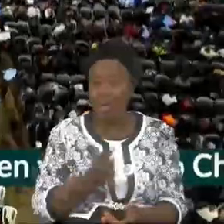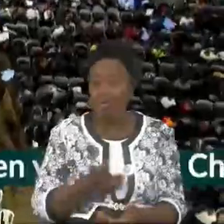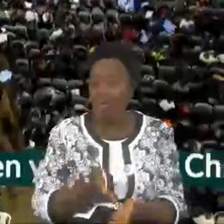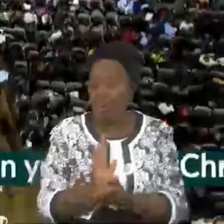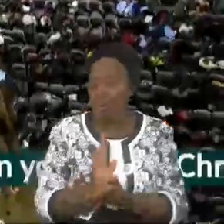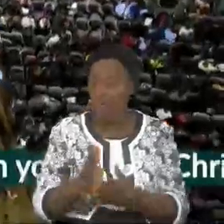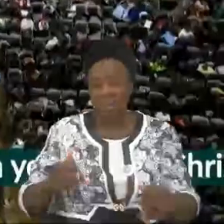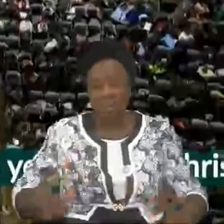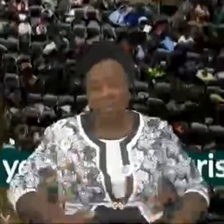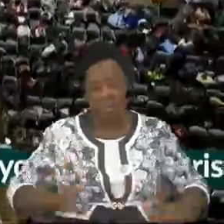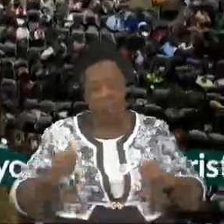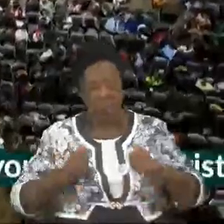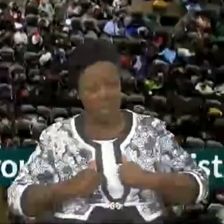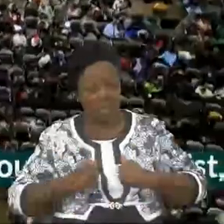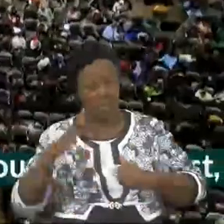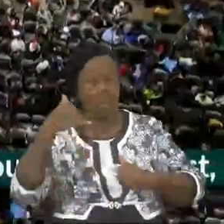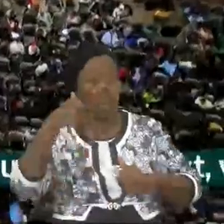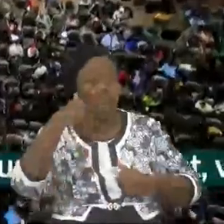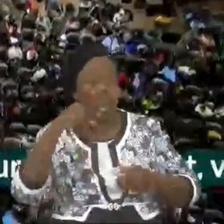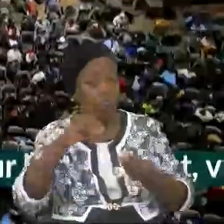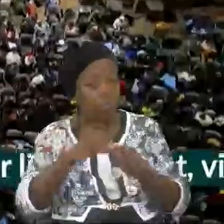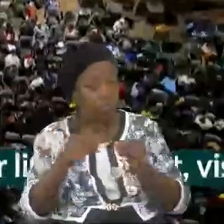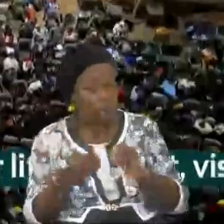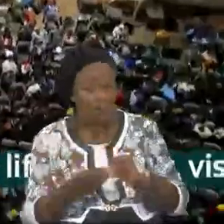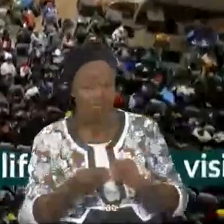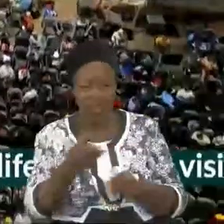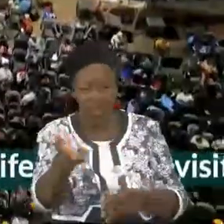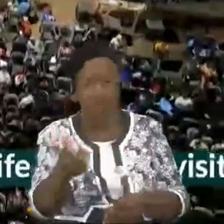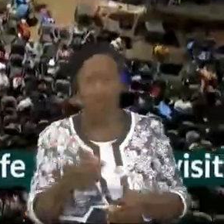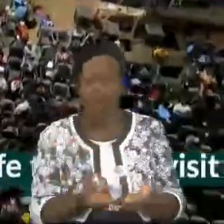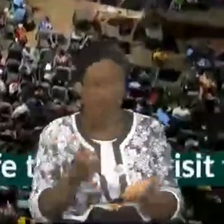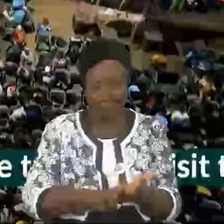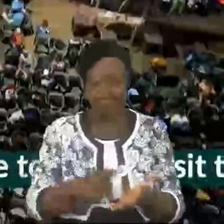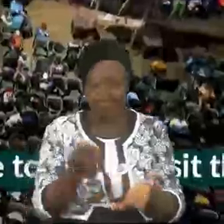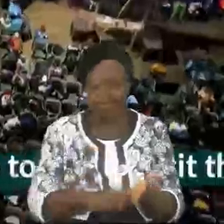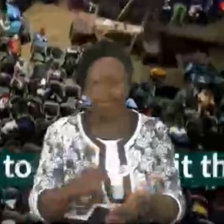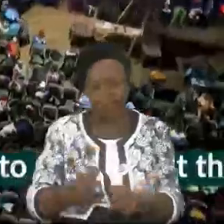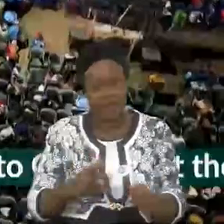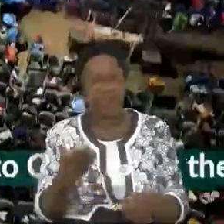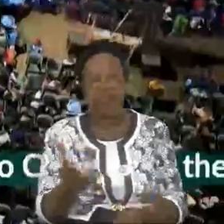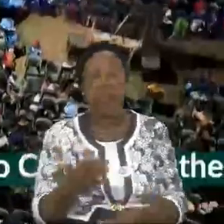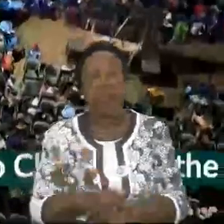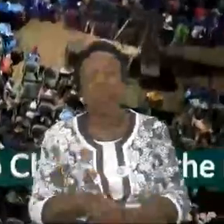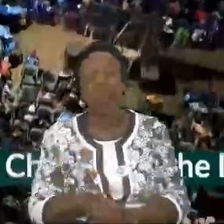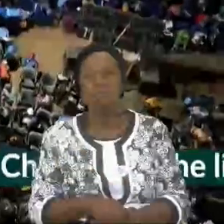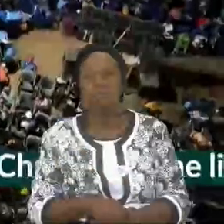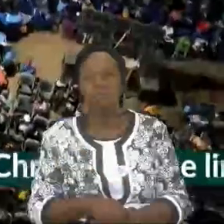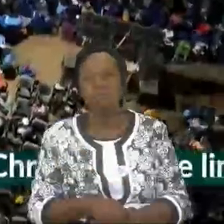Je vous félicite pour ce grand pas que vous avez fait.